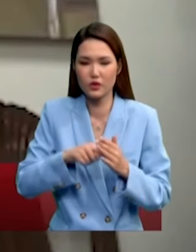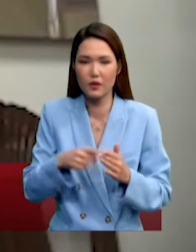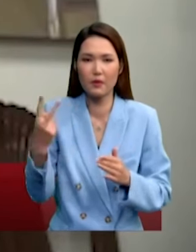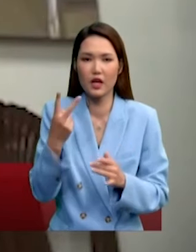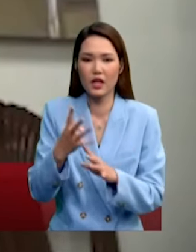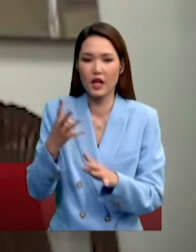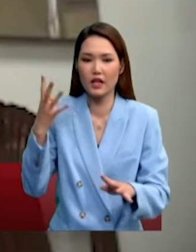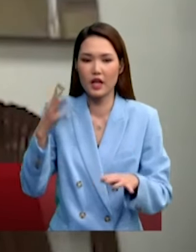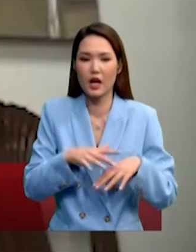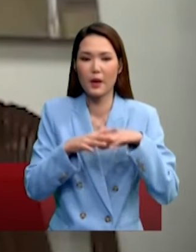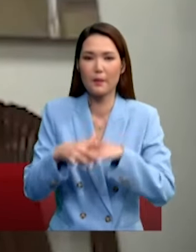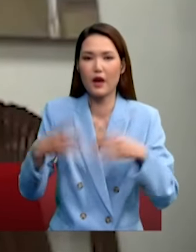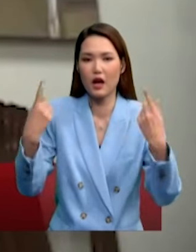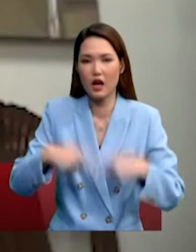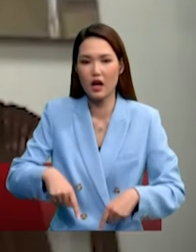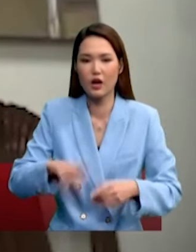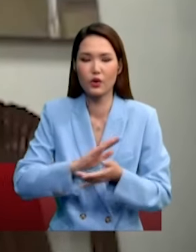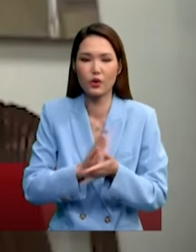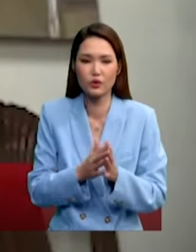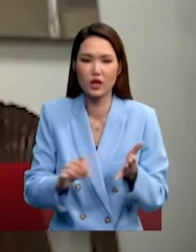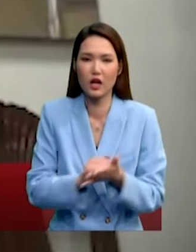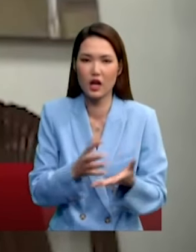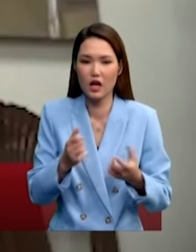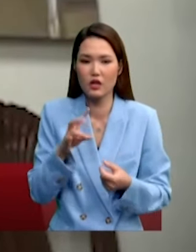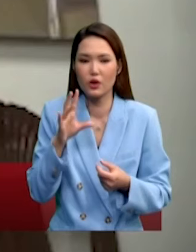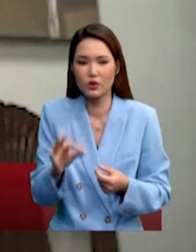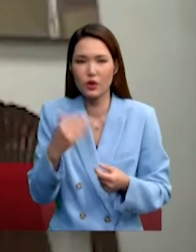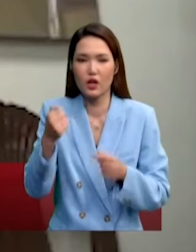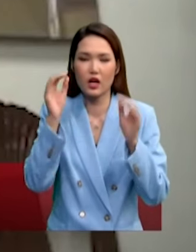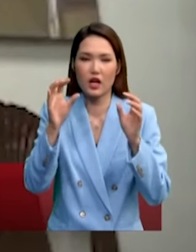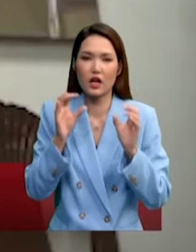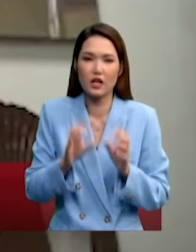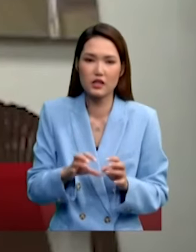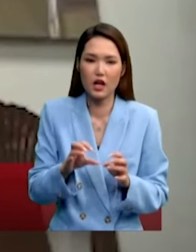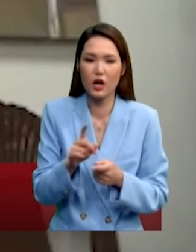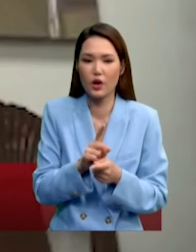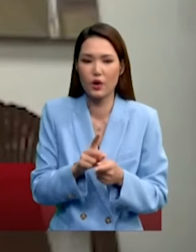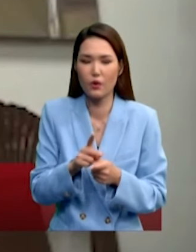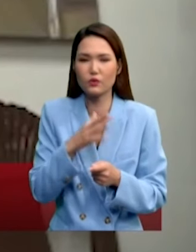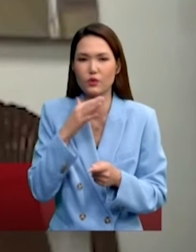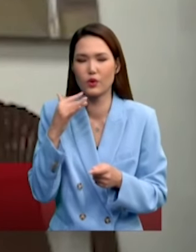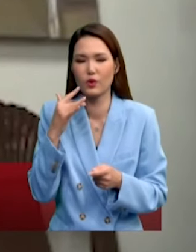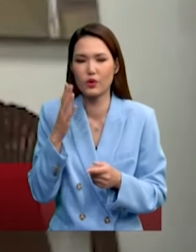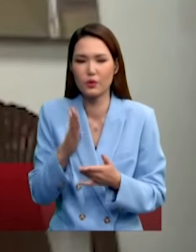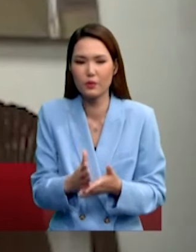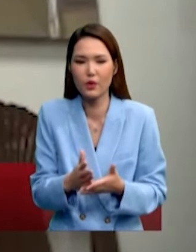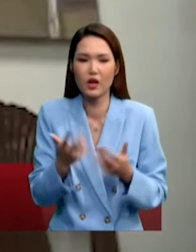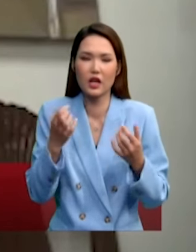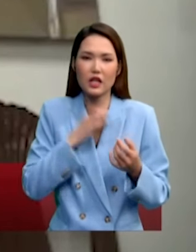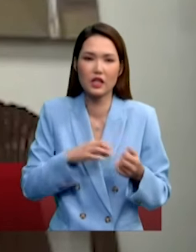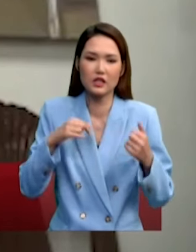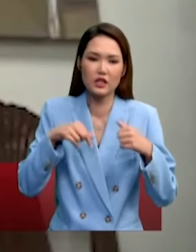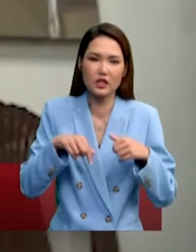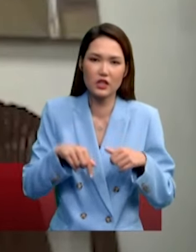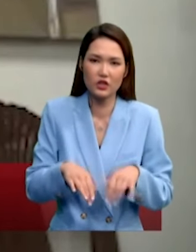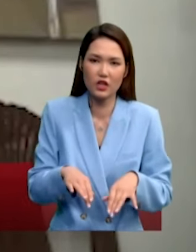кезекте мынау банкроттық туралы заң қабылданды, бірақ та ол туралы заң әлде де халықтың көп жағдайларын шешетіндей дәрежеде